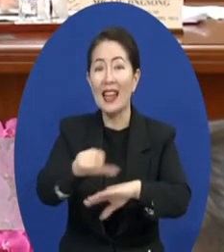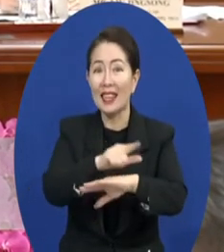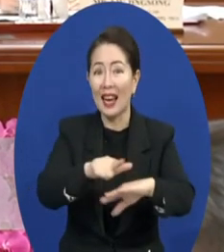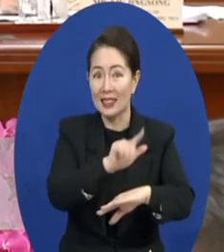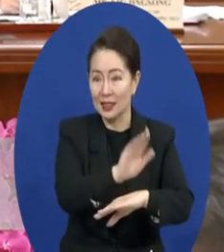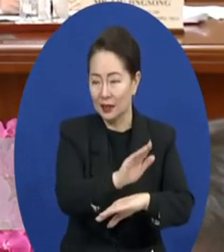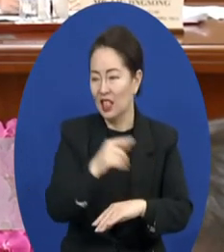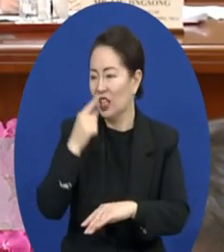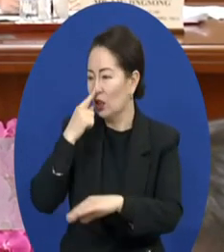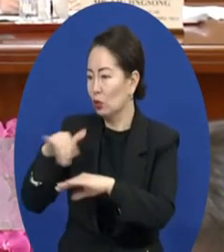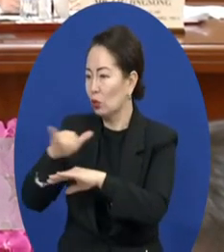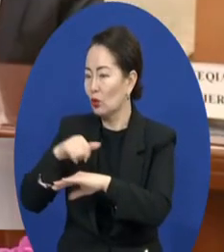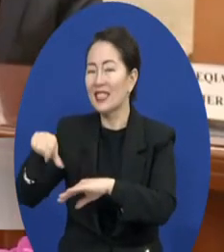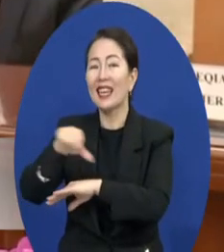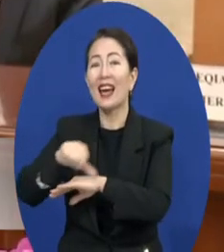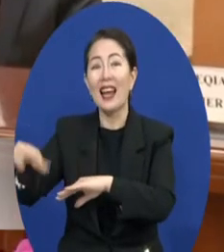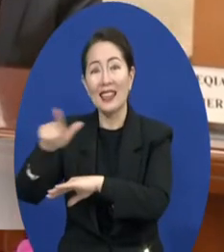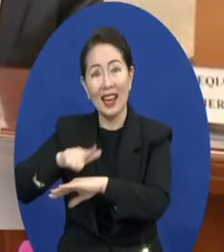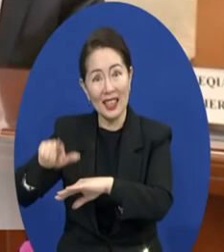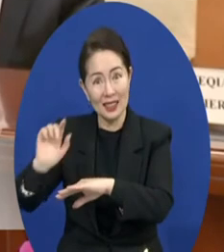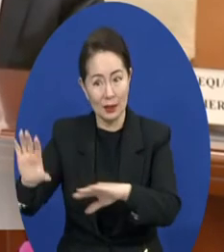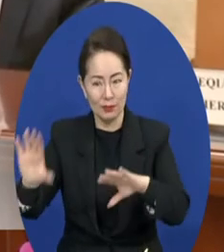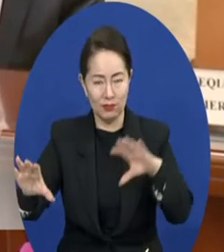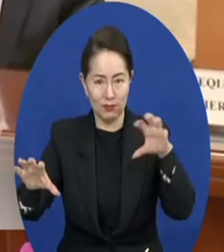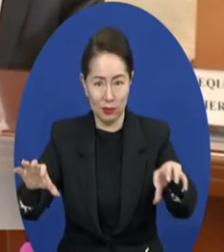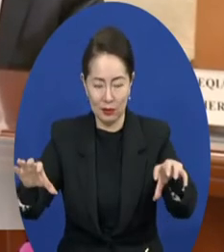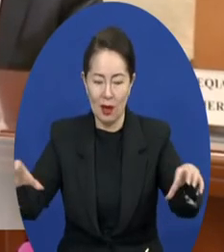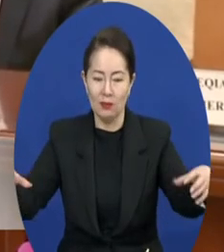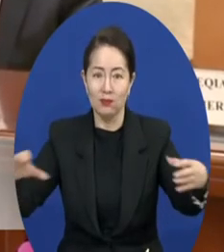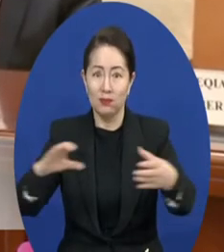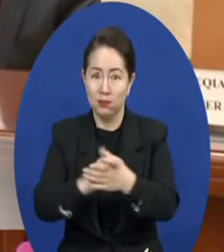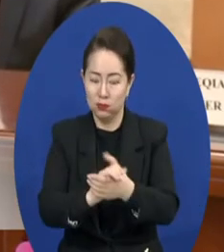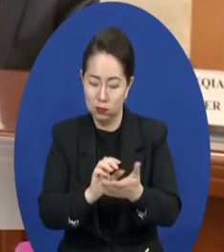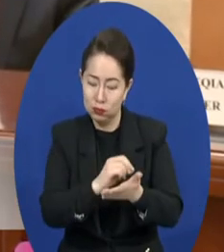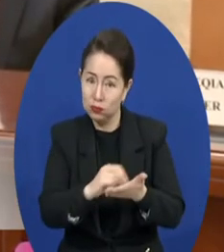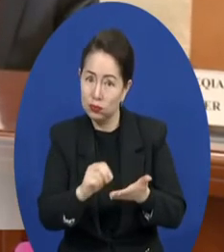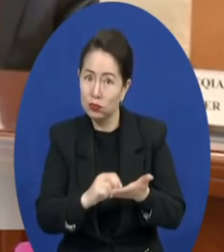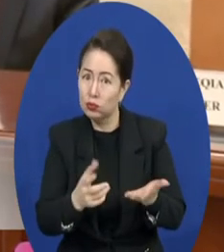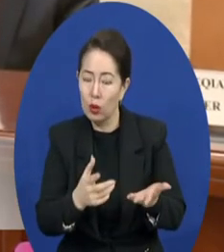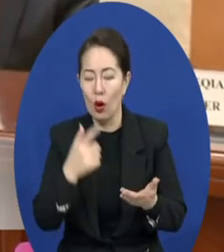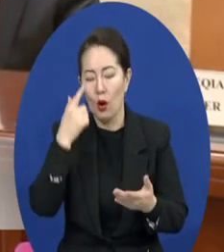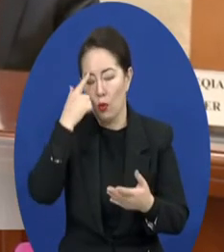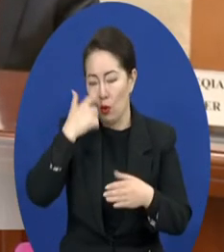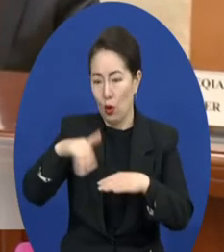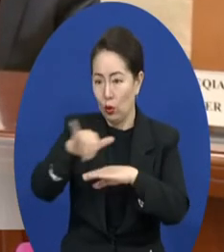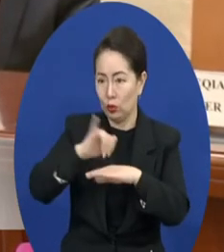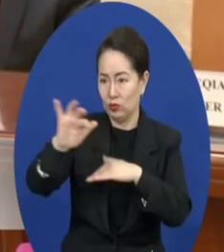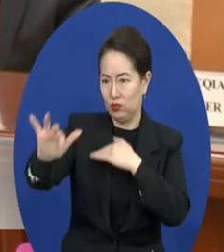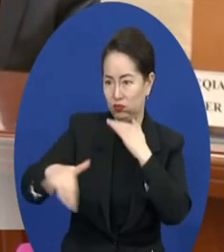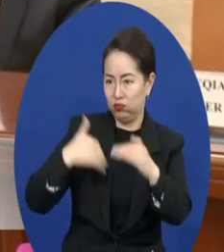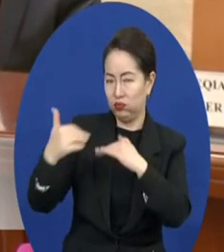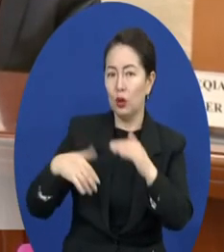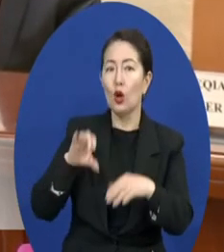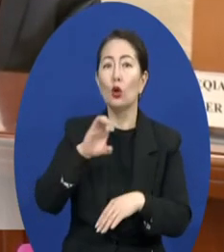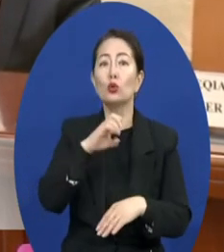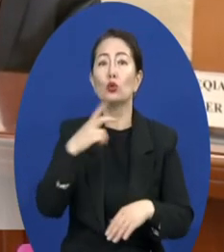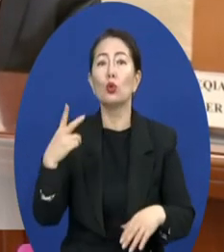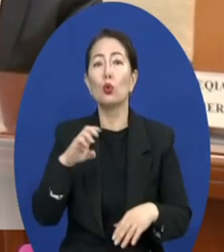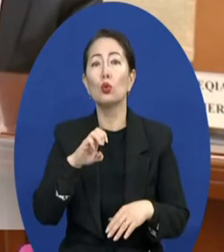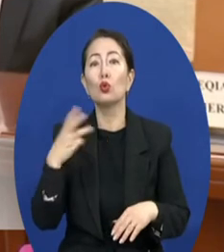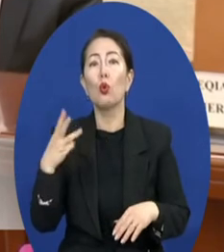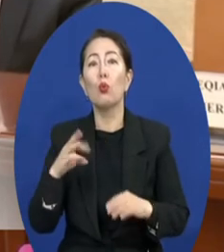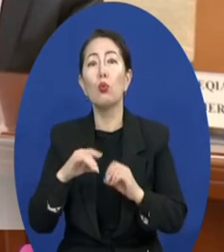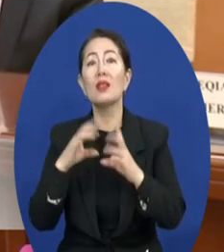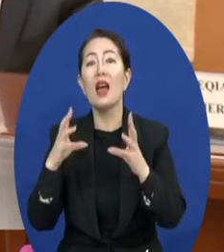газар, Бүгд Найрамдах Хятад Ард Улсын Гайлийн ерөнхий газар хоорондын Монгол улсаас Бүгд Найрамдах Хятад Ард Улс руу сүүн бүтээгдэхүүн